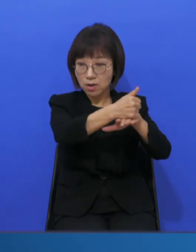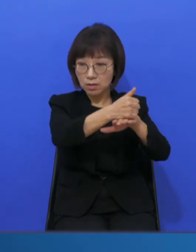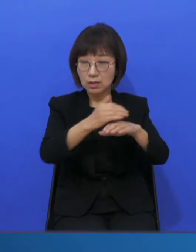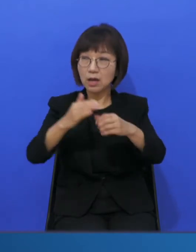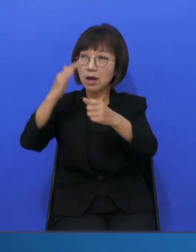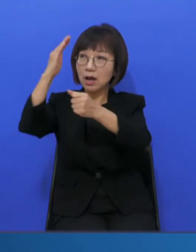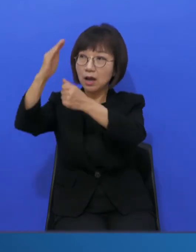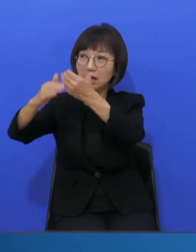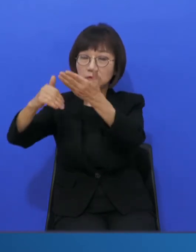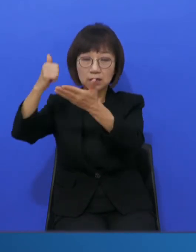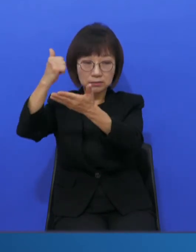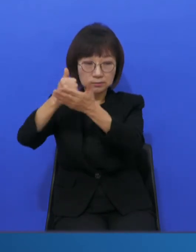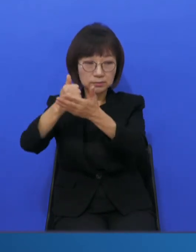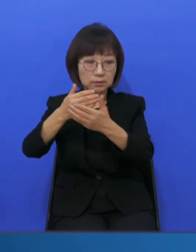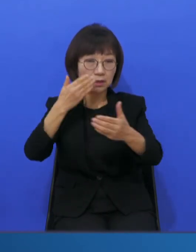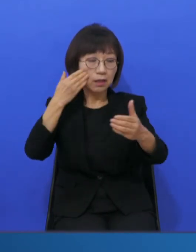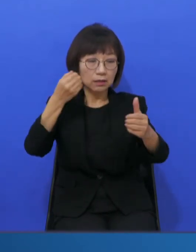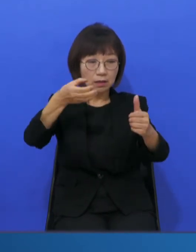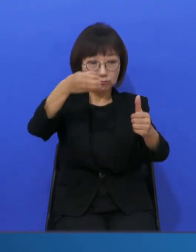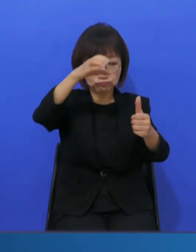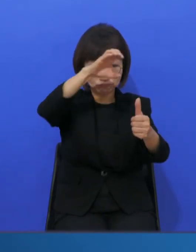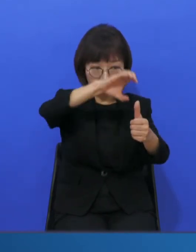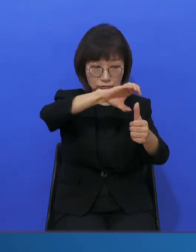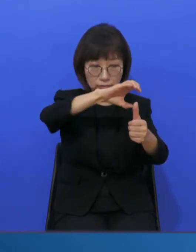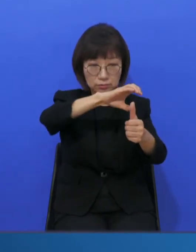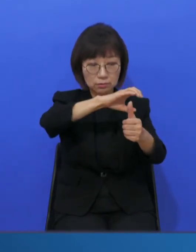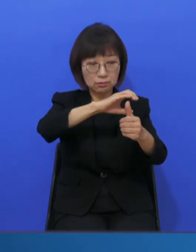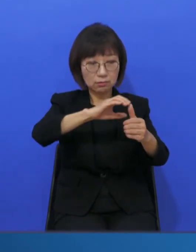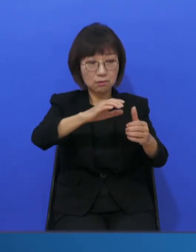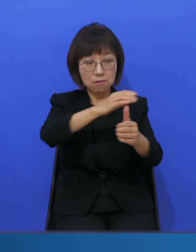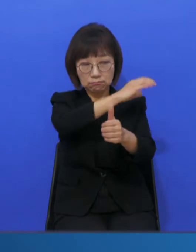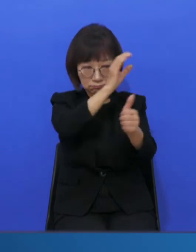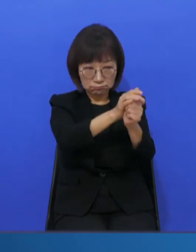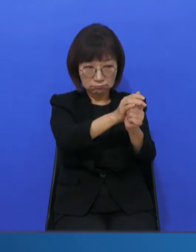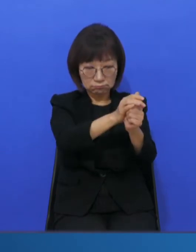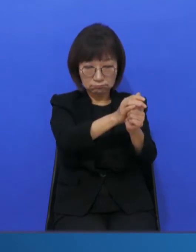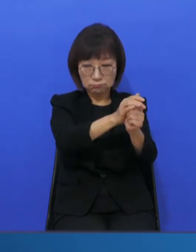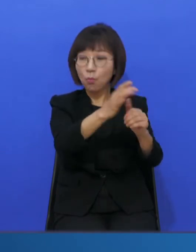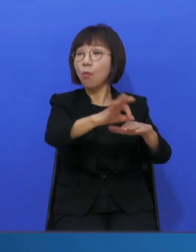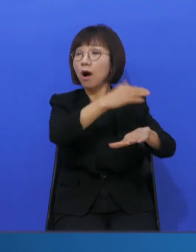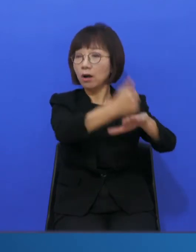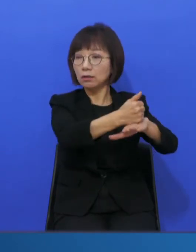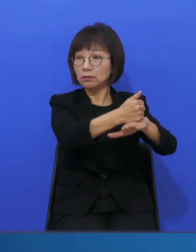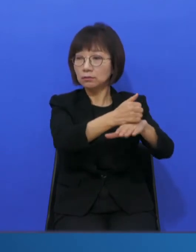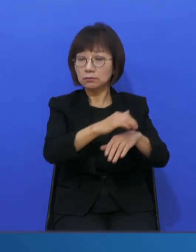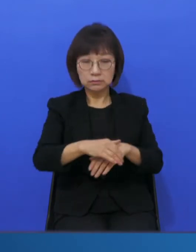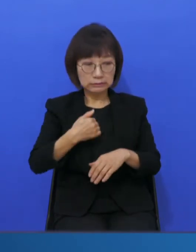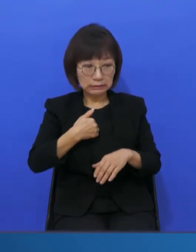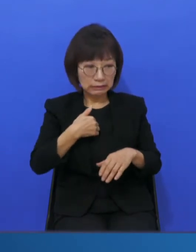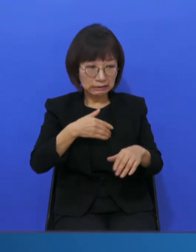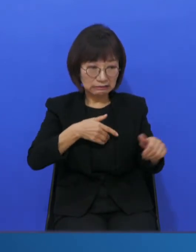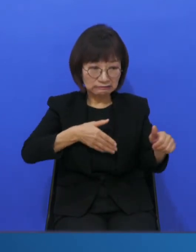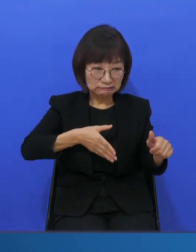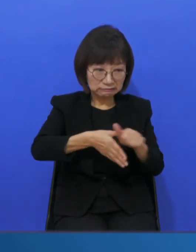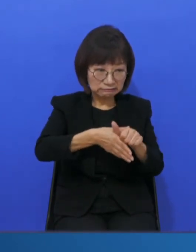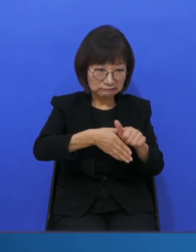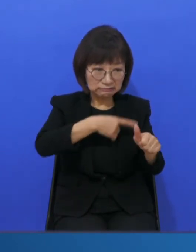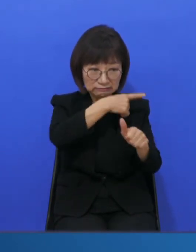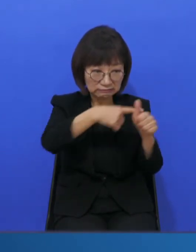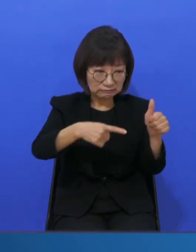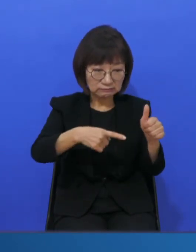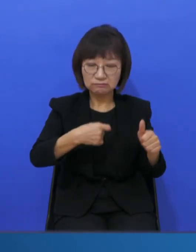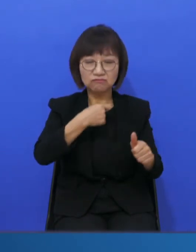손대는 것을 하나님은 허락지 아니하신다라고 he 했어요. says, God does not allow me to put hands upon a man who was anointed by